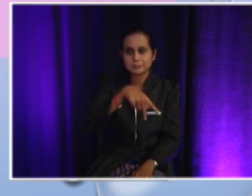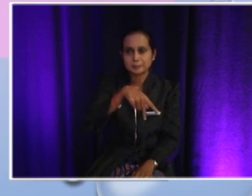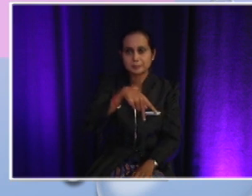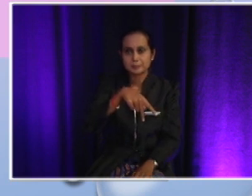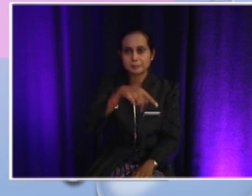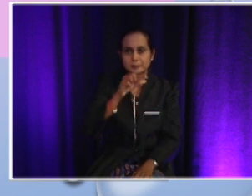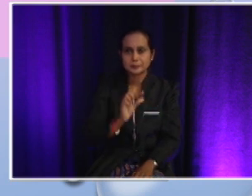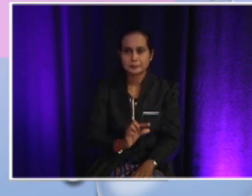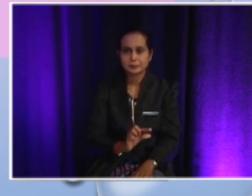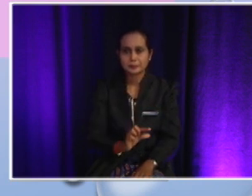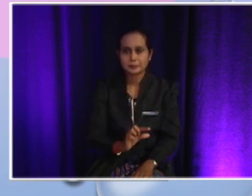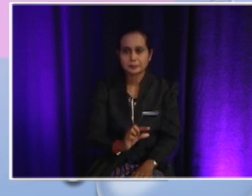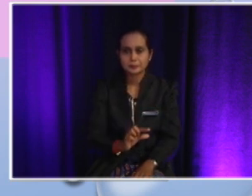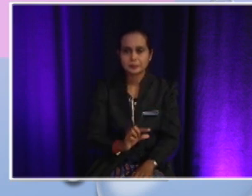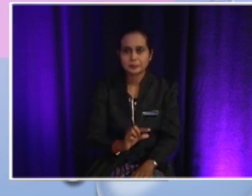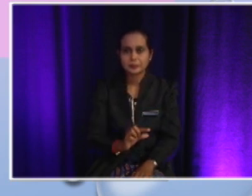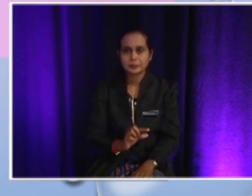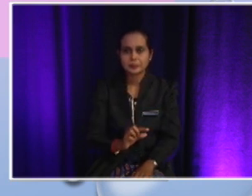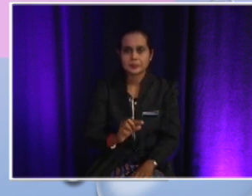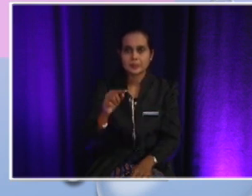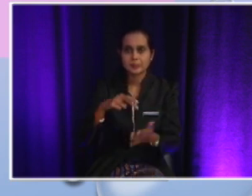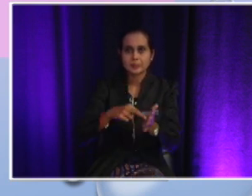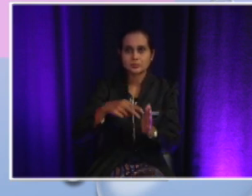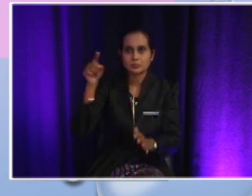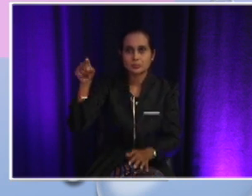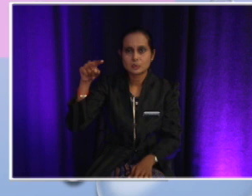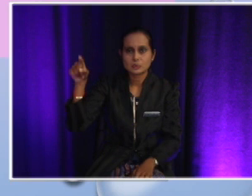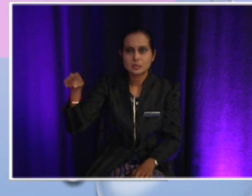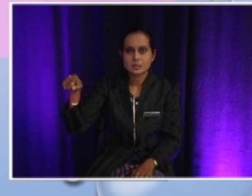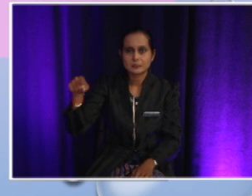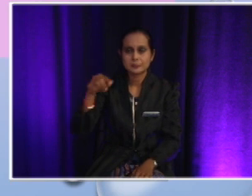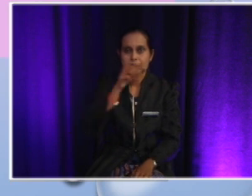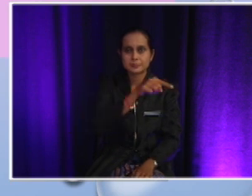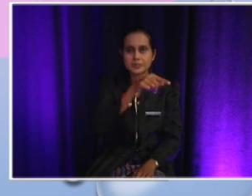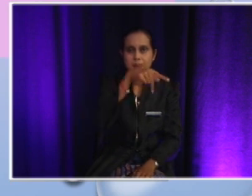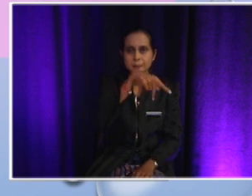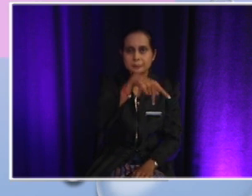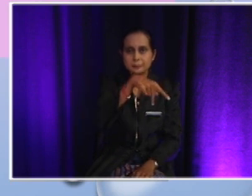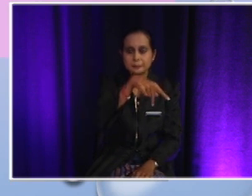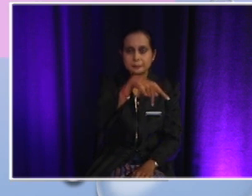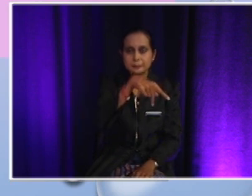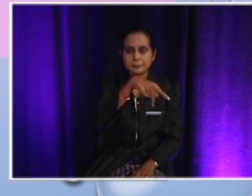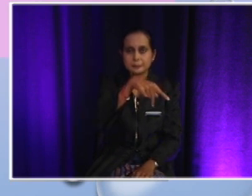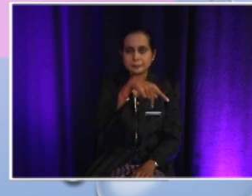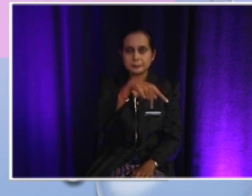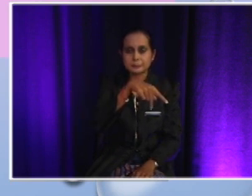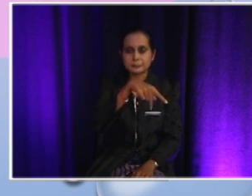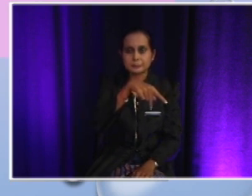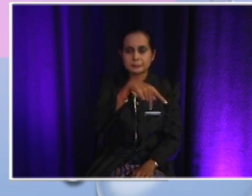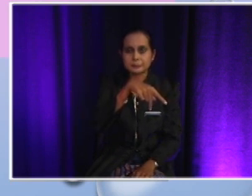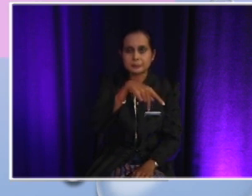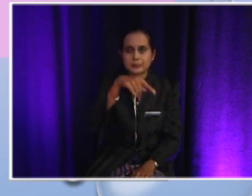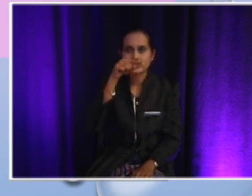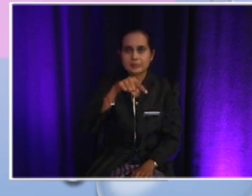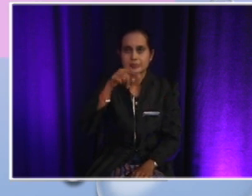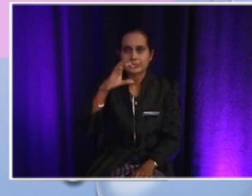adalah Q. Tu untuk maksud Z ni. Maksudnya Z ni kita ada P di sini. Okey, dan kita ada C dengan D ni, kita ada